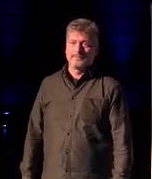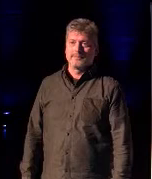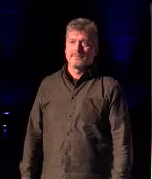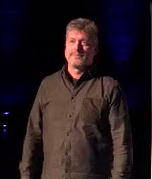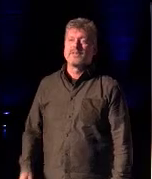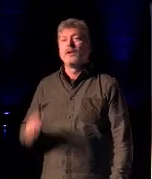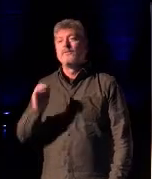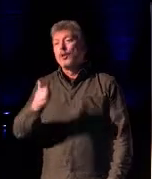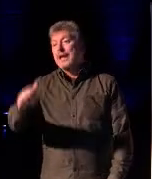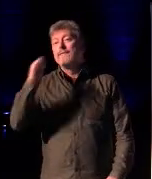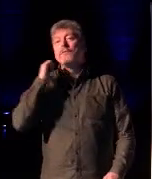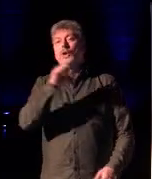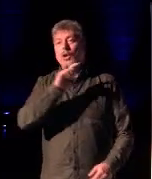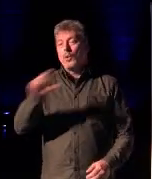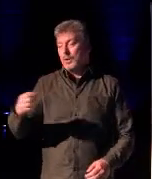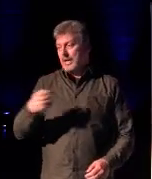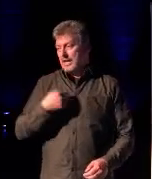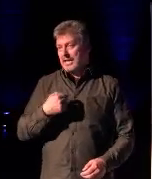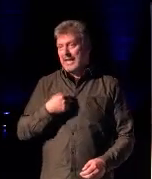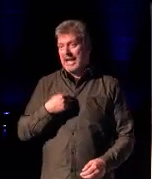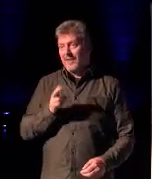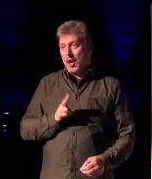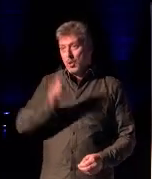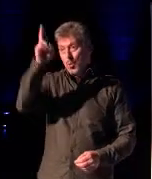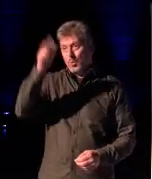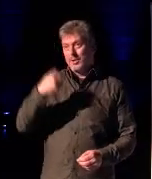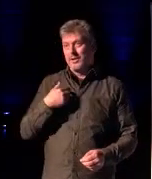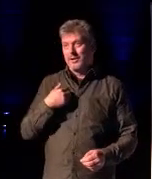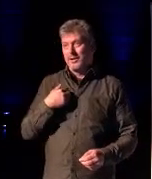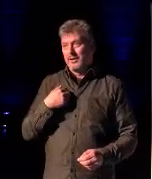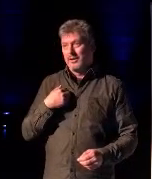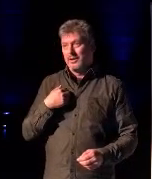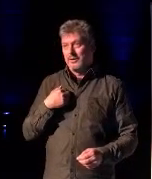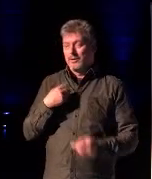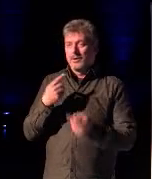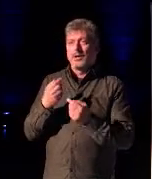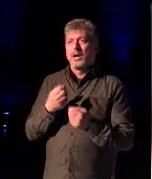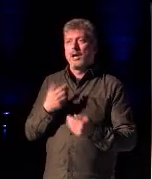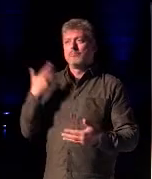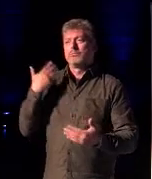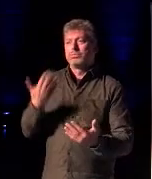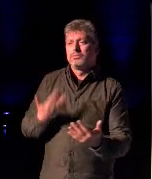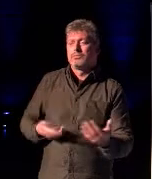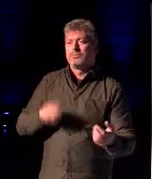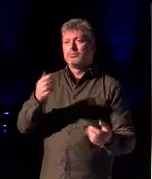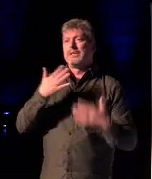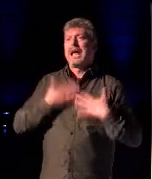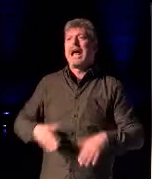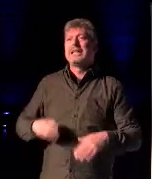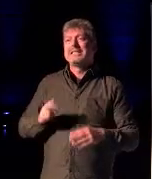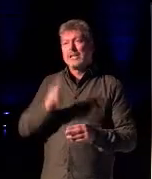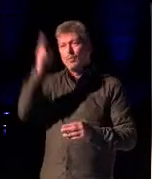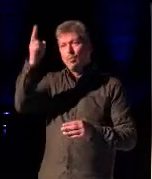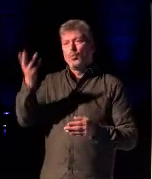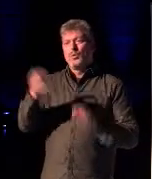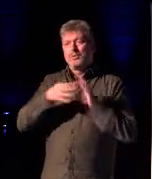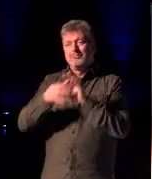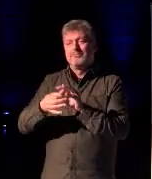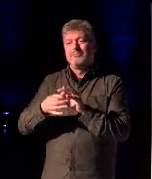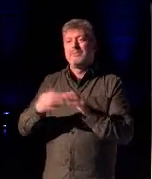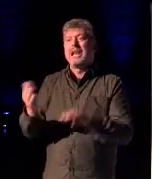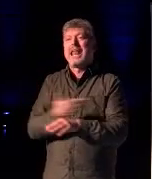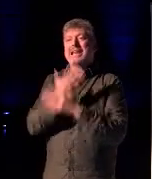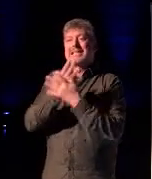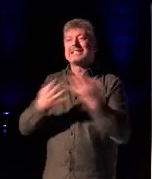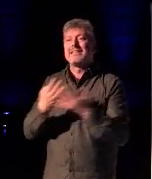For i forrige uke så var jeg i Nord og snakket til Helse Nord om disse læringsnettverkene. Og da får jeg